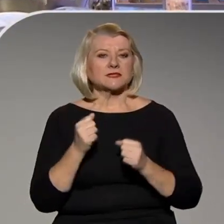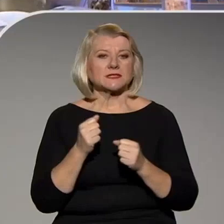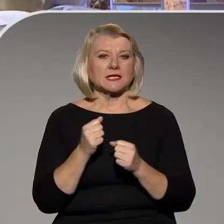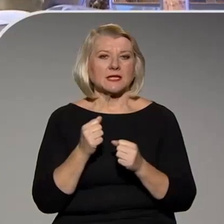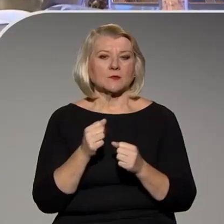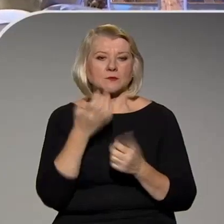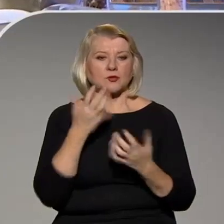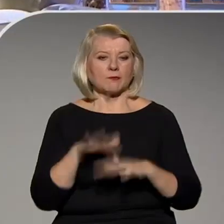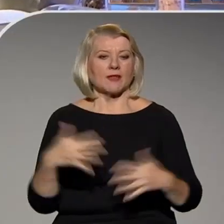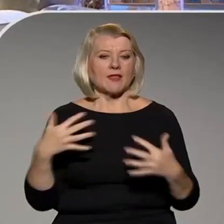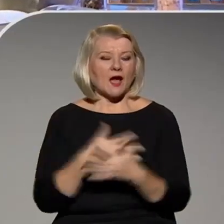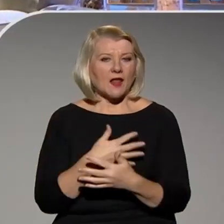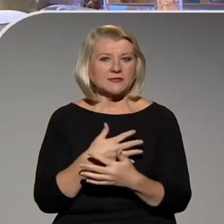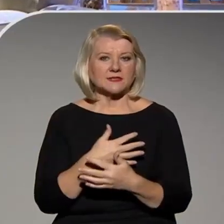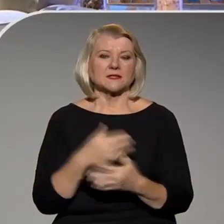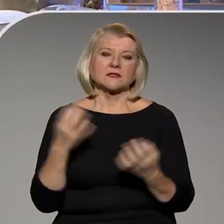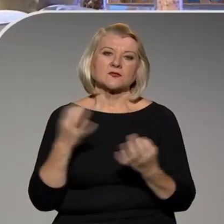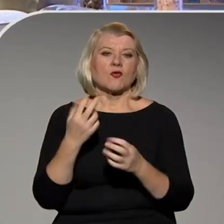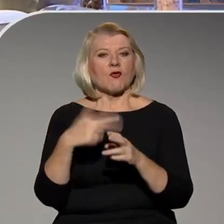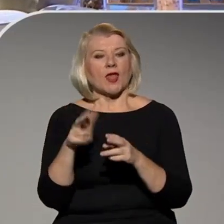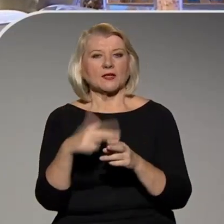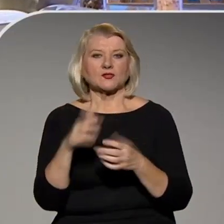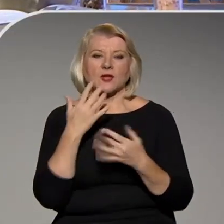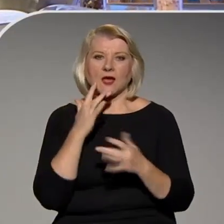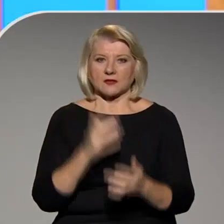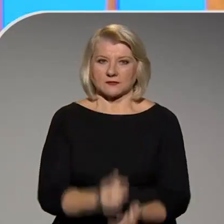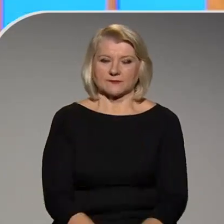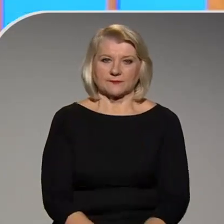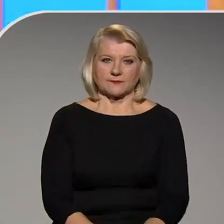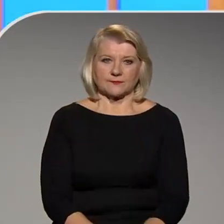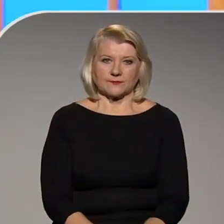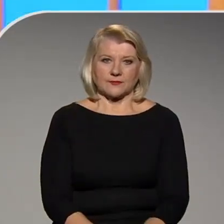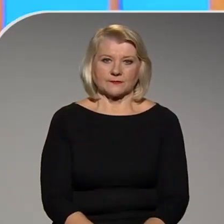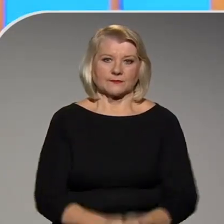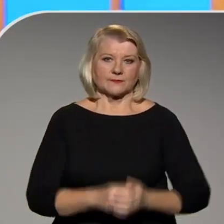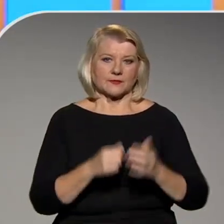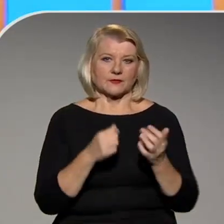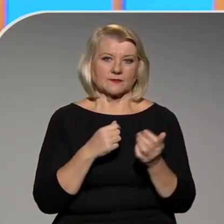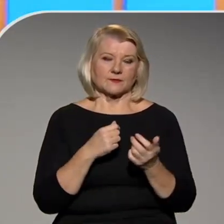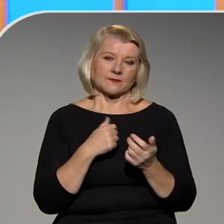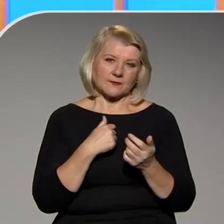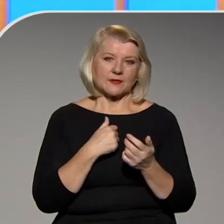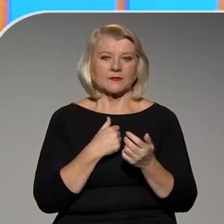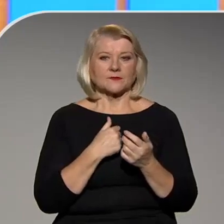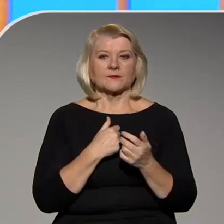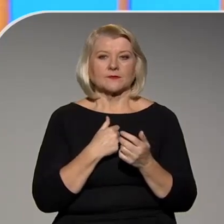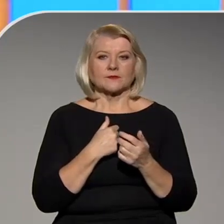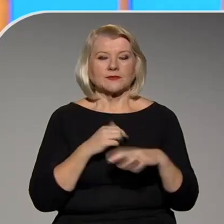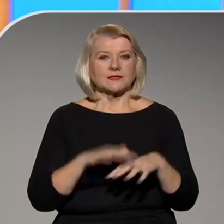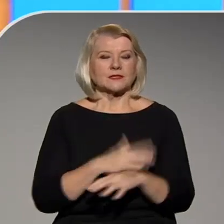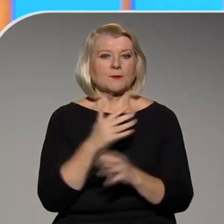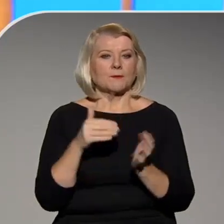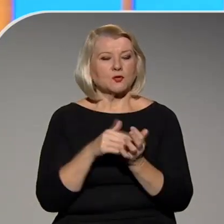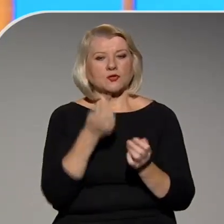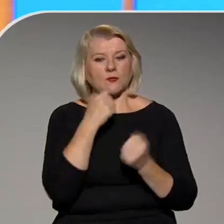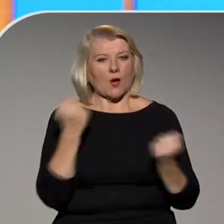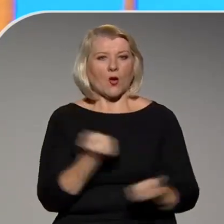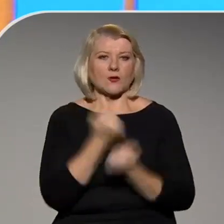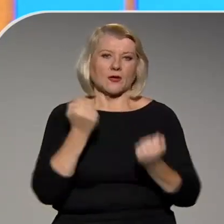naše anketní otázka. Na podzimní nachlazení určitě si myslím, že je potřeba zvýšit příjem vitamínu